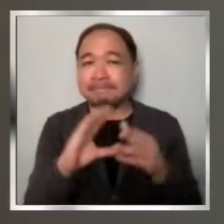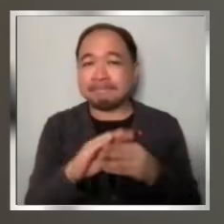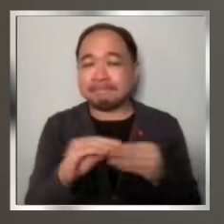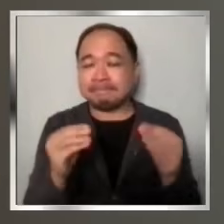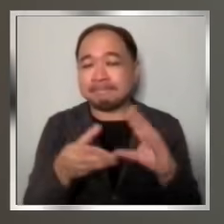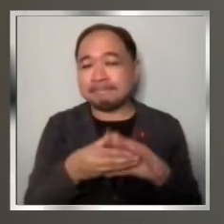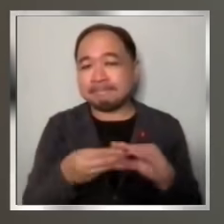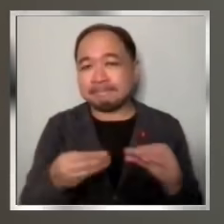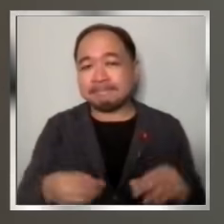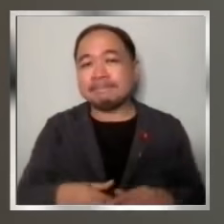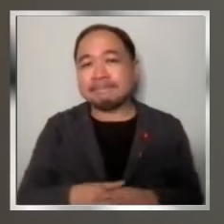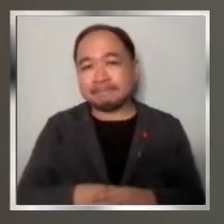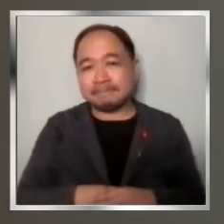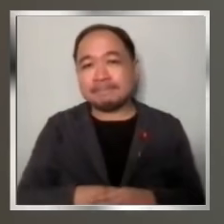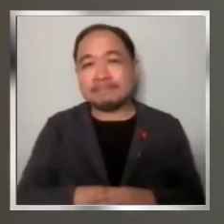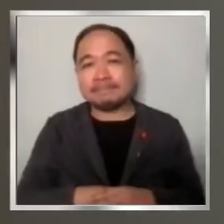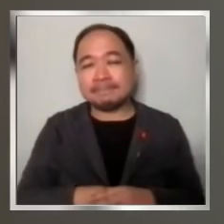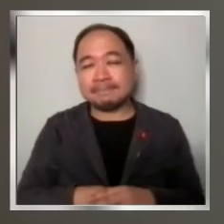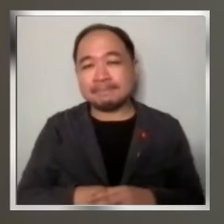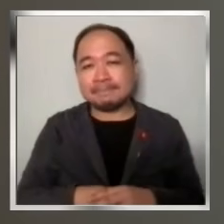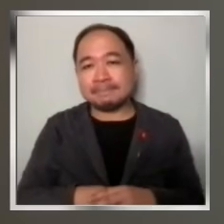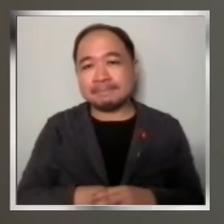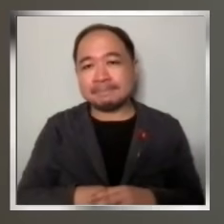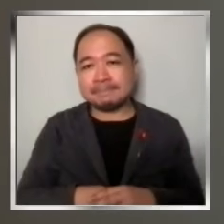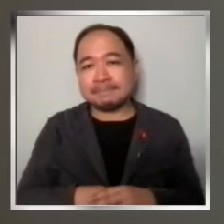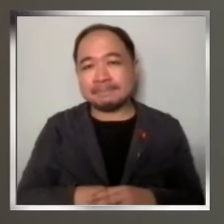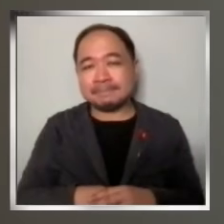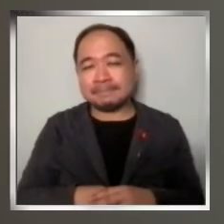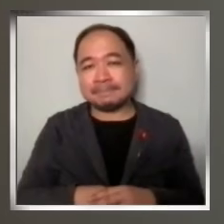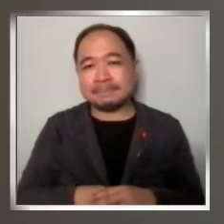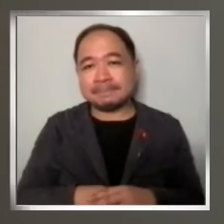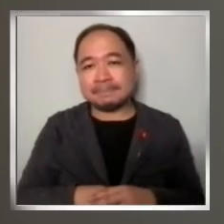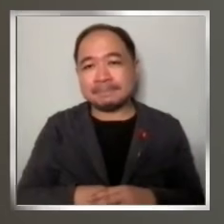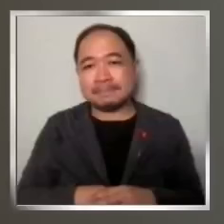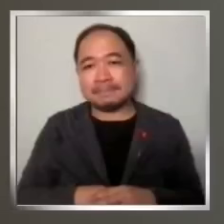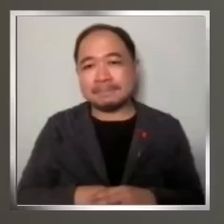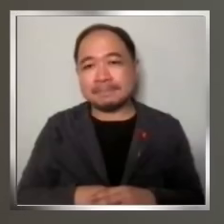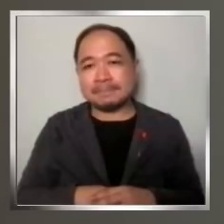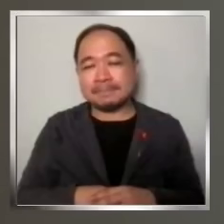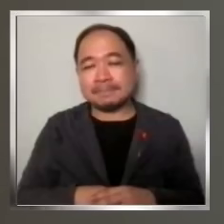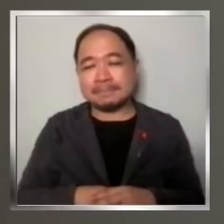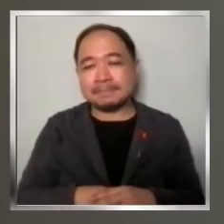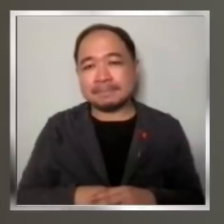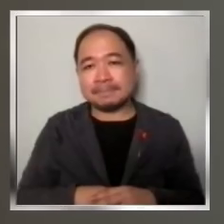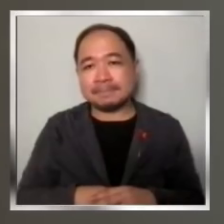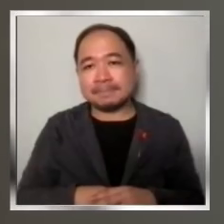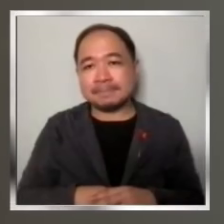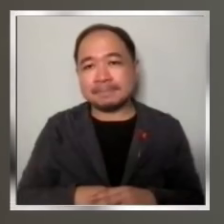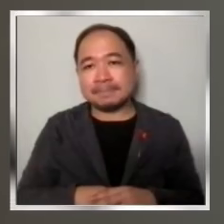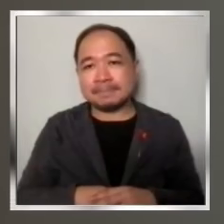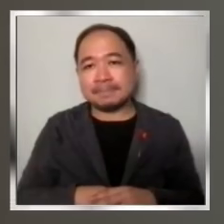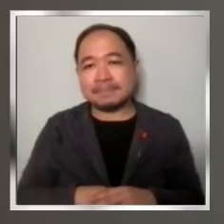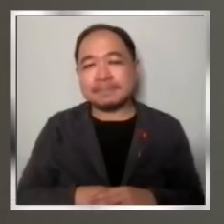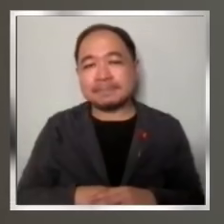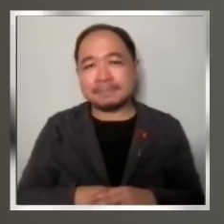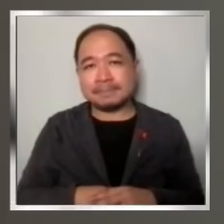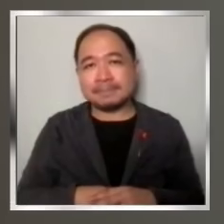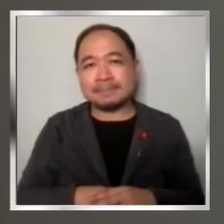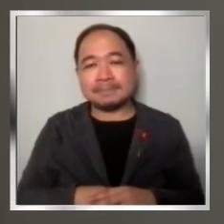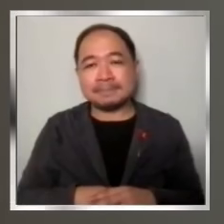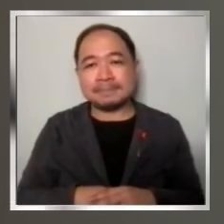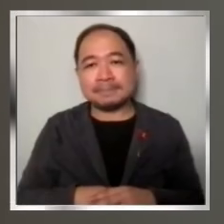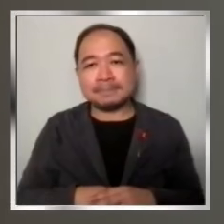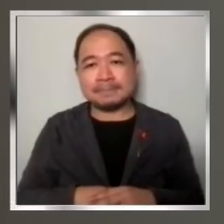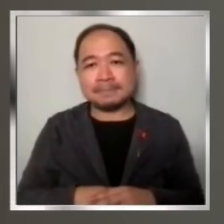nga kani ang kinahanglan gadyod ta musunod kay mamay sugo sa atong Ginoo. Uwi na liko ni panahon nga gilakan mi kwarto